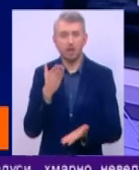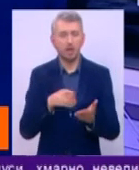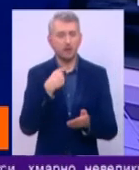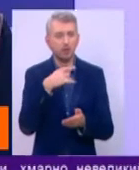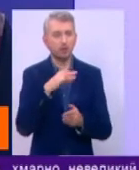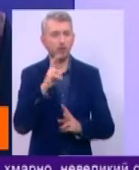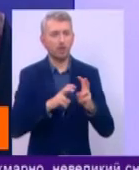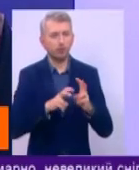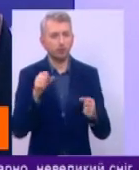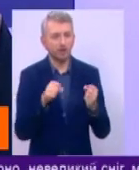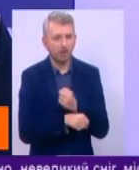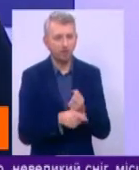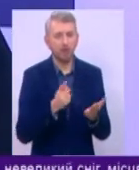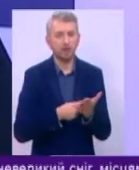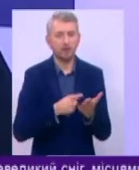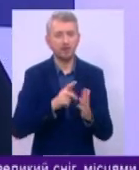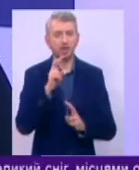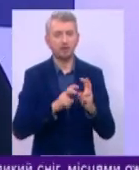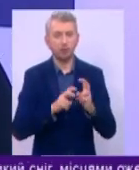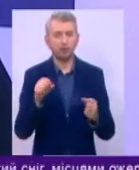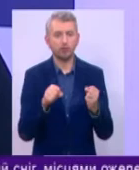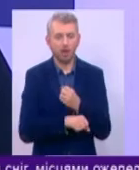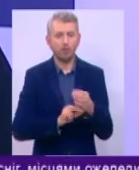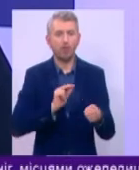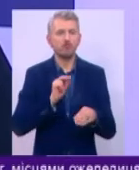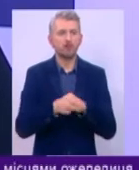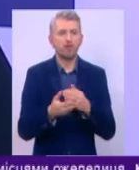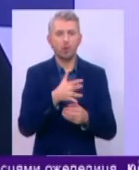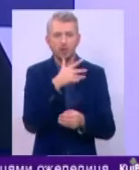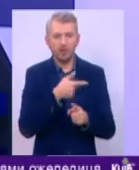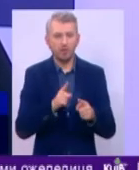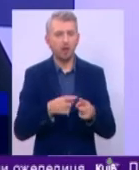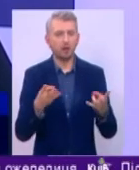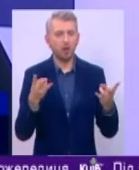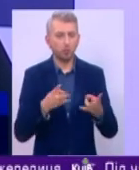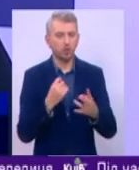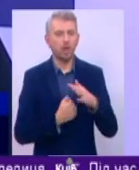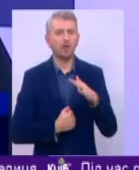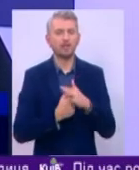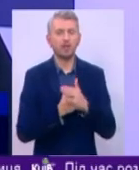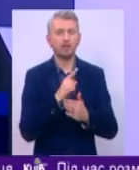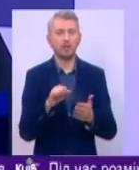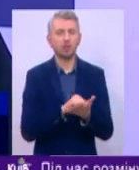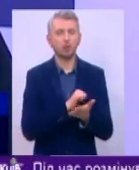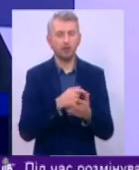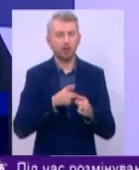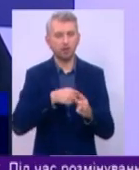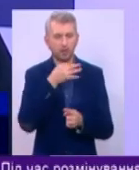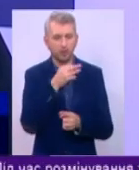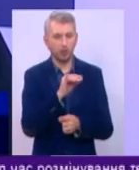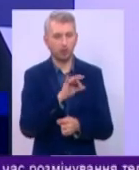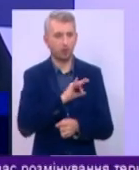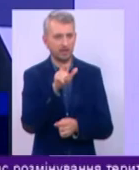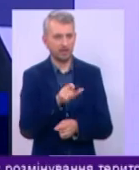идет о производственной травме, доказать производственную травму через какое-то время, это нужно на основании тех документов, о которых говорил